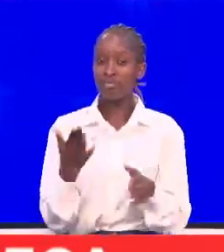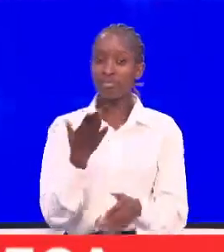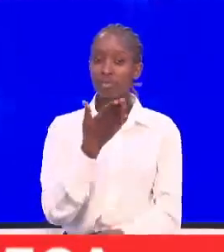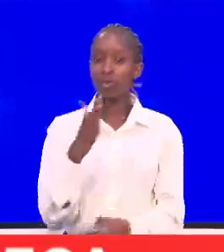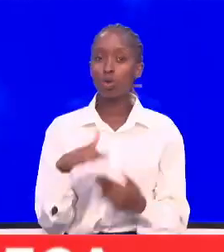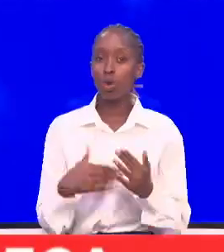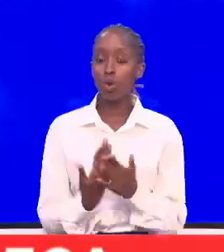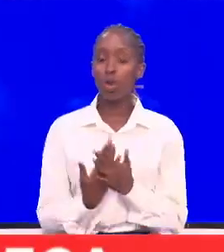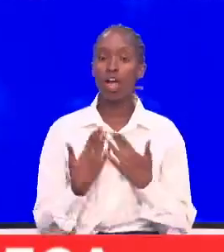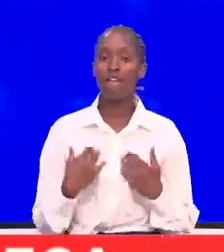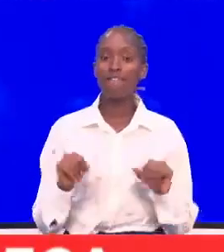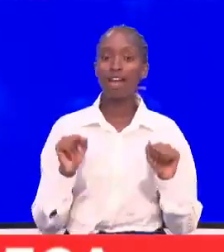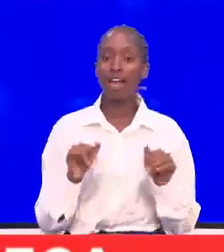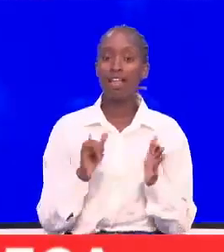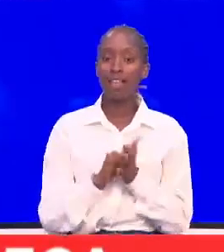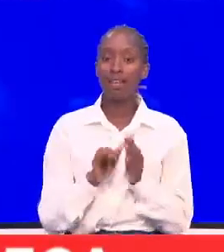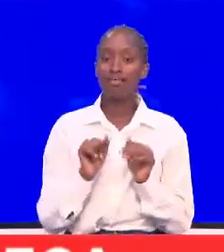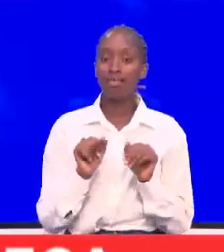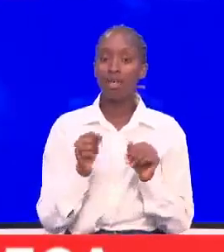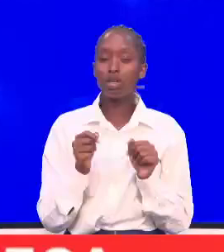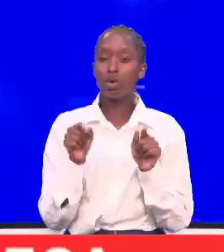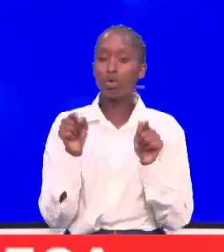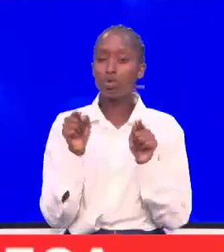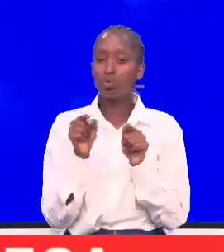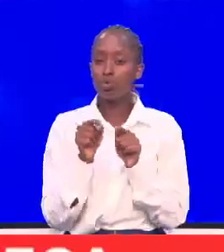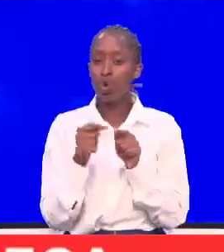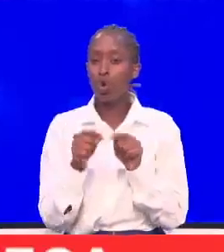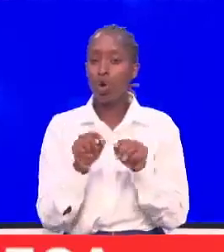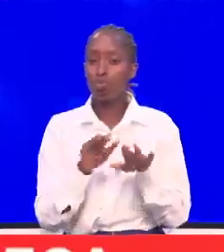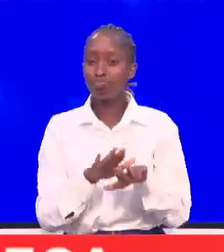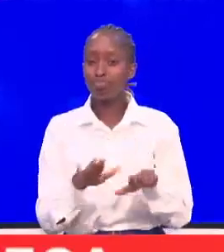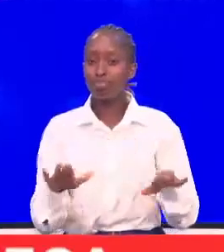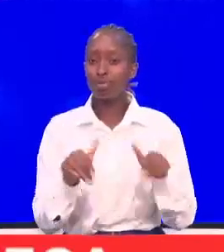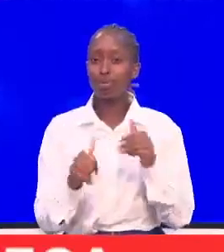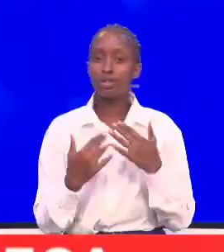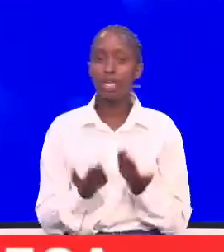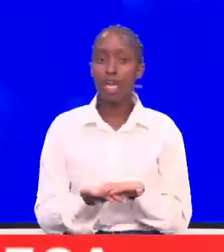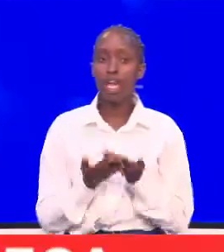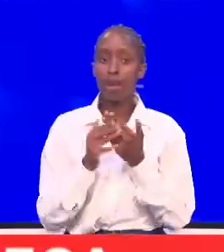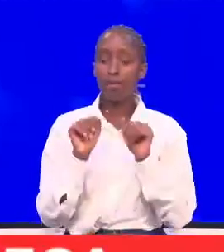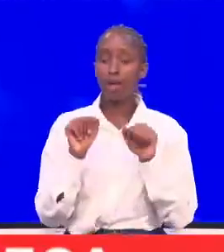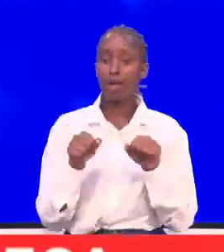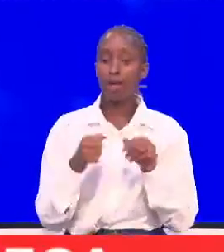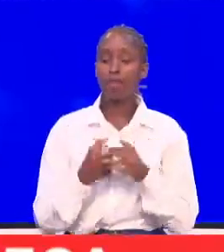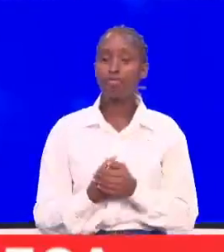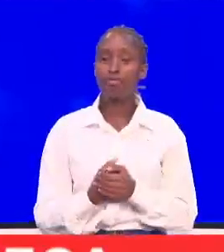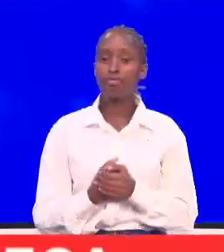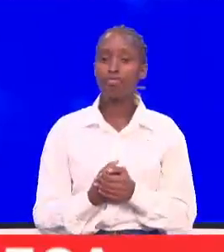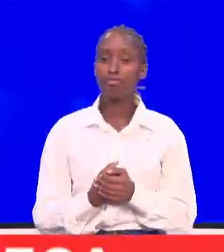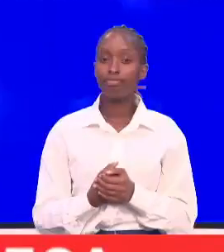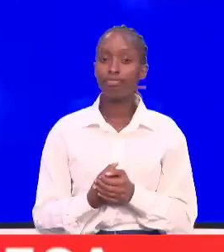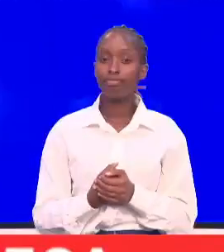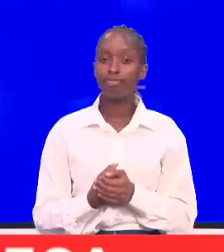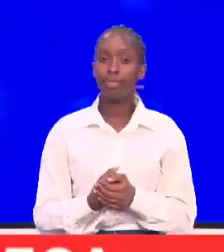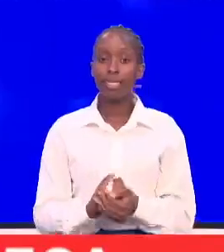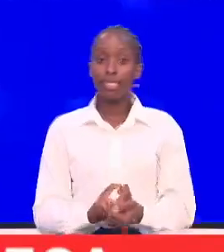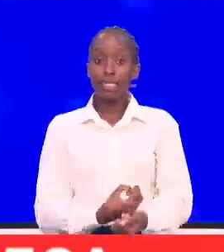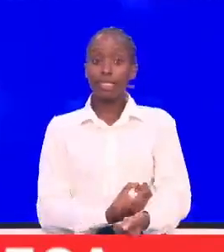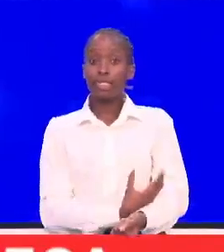zile zahanati ambazo zitakuwa zenye kusaidia ugonjwa wa kansa. Ugonjwa wa kansa ni mgumu sana. So naomba